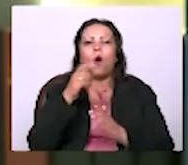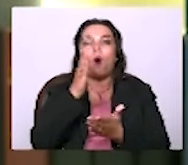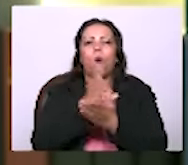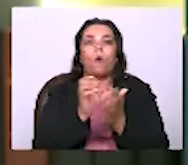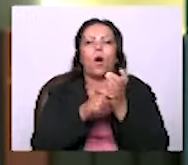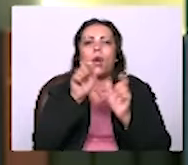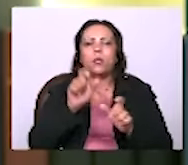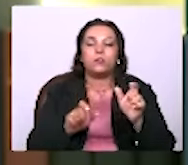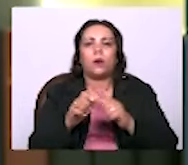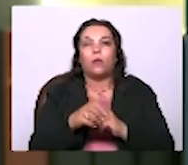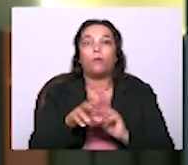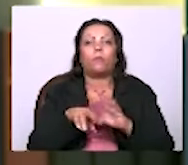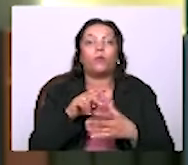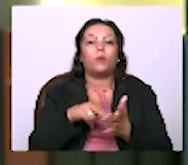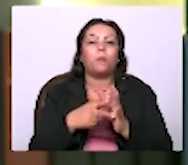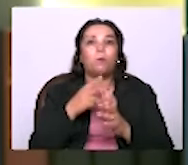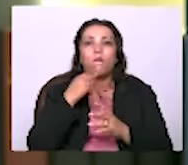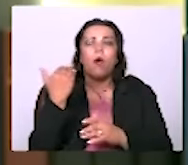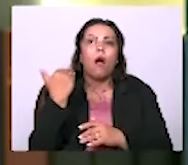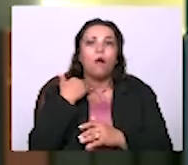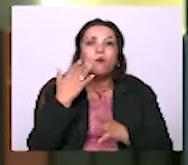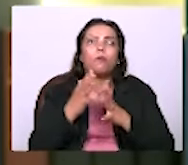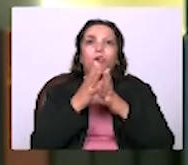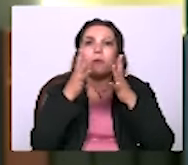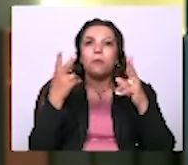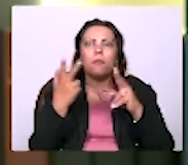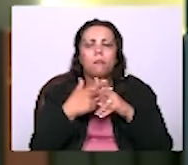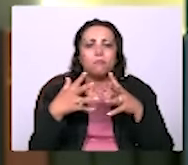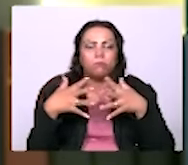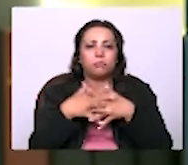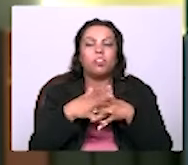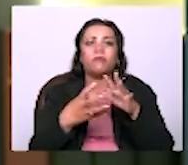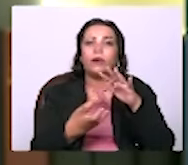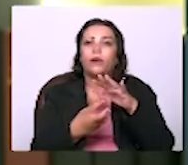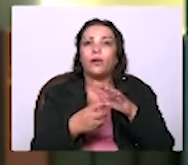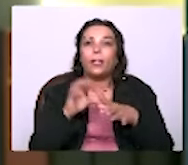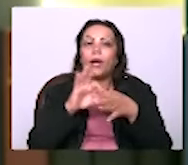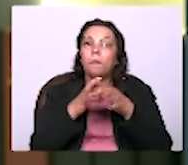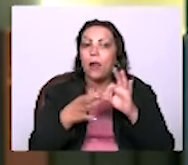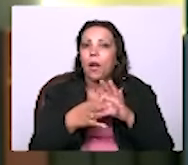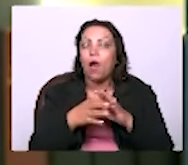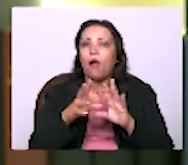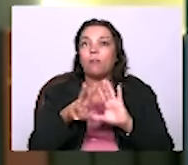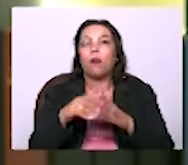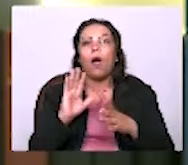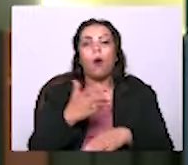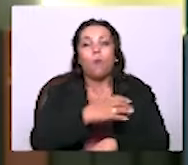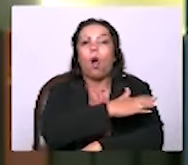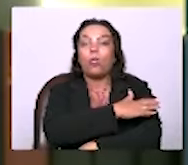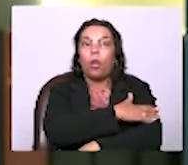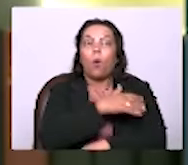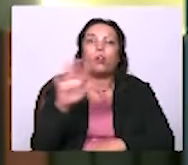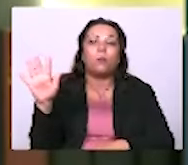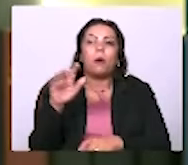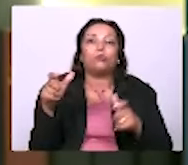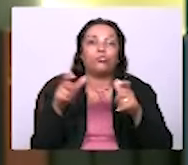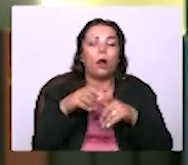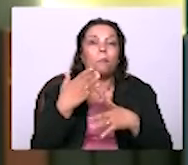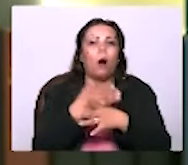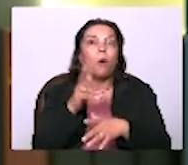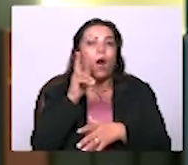الانسان طبعا كان في عدد ضخم جدا من المشاركين سواء كانوا من جامعيات اهليه او نواب في برلمان او اعلاميين او